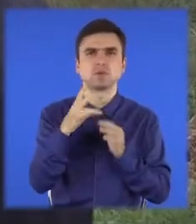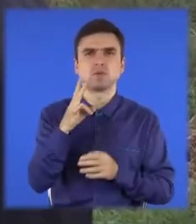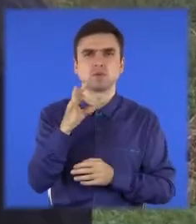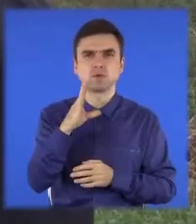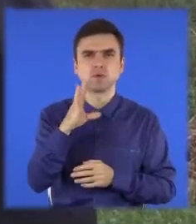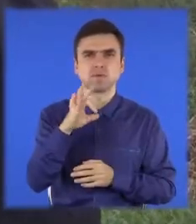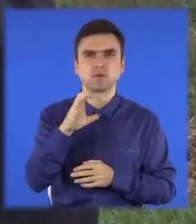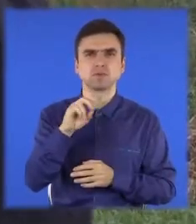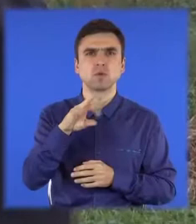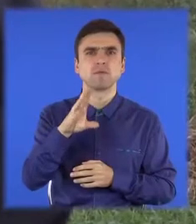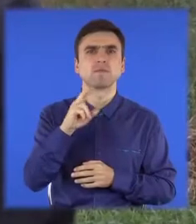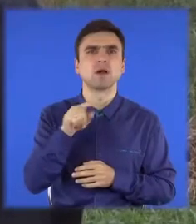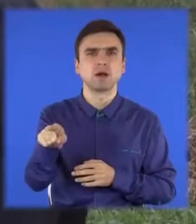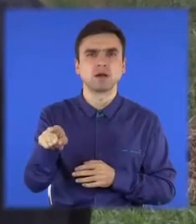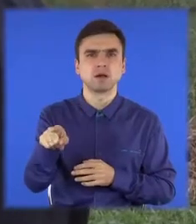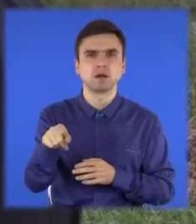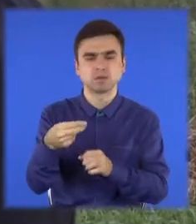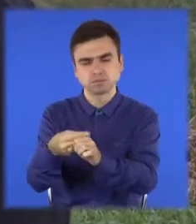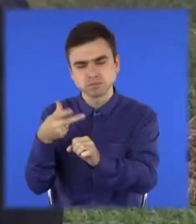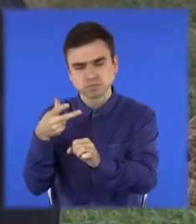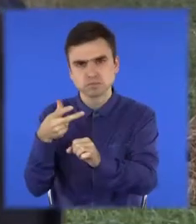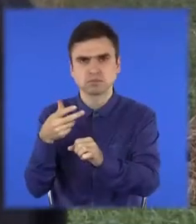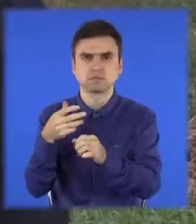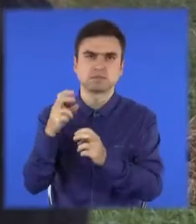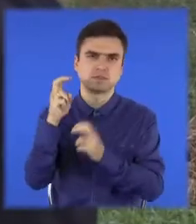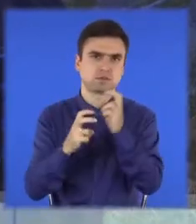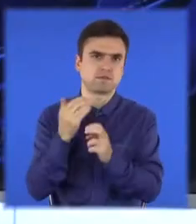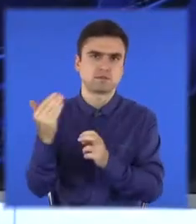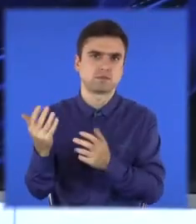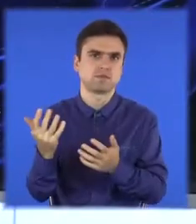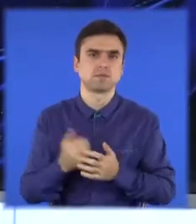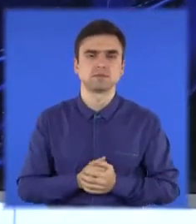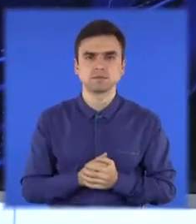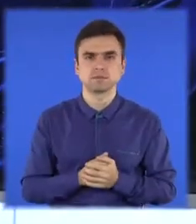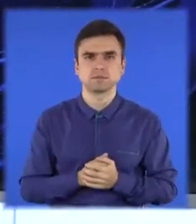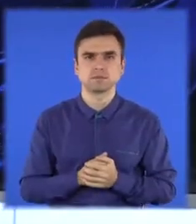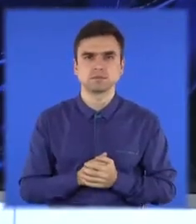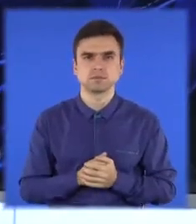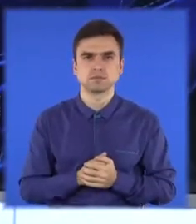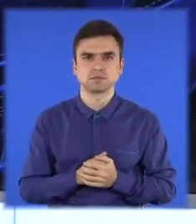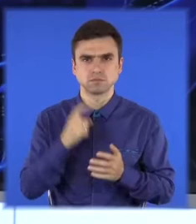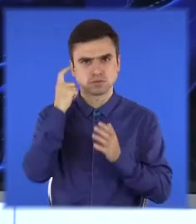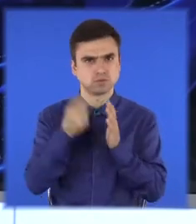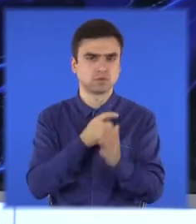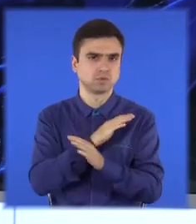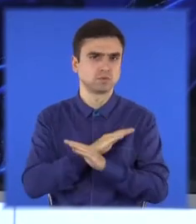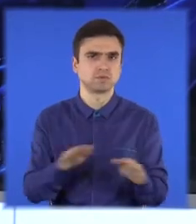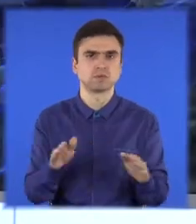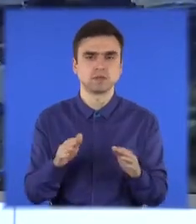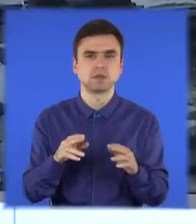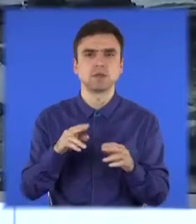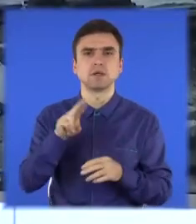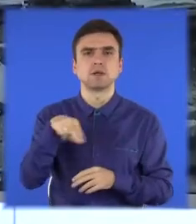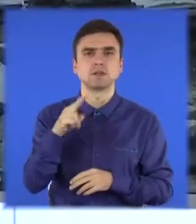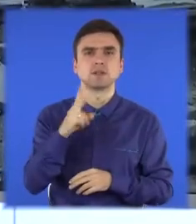Новоселовка, да, то там вже більше техногенної нагрузки. Не впізнати. Навколо Палацу культури